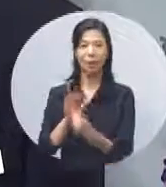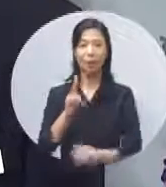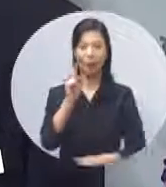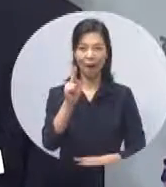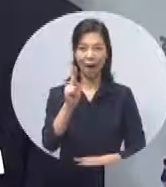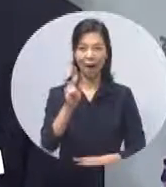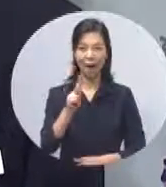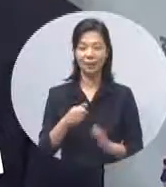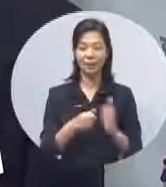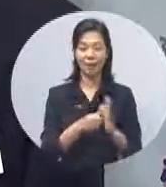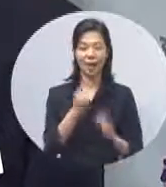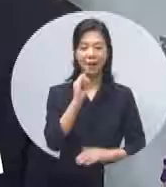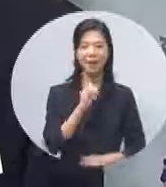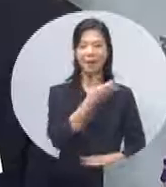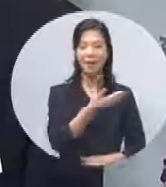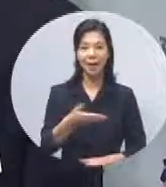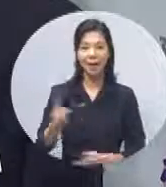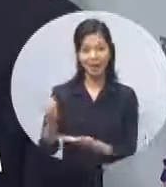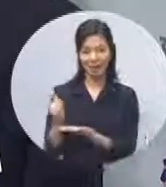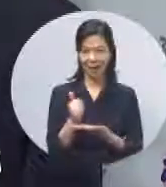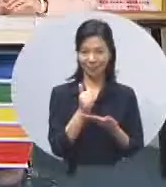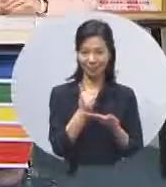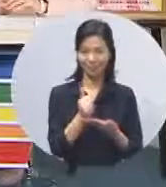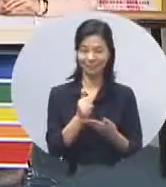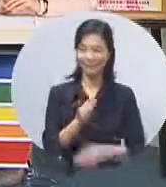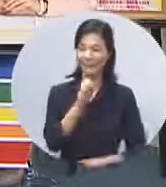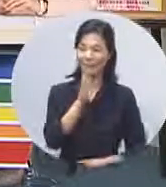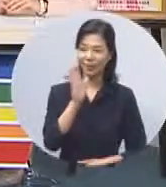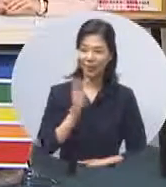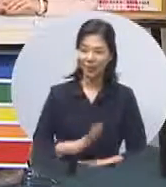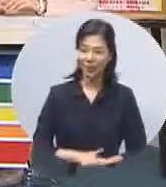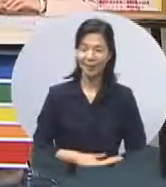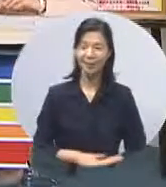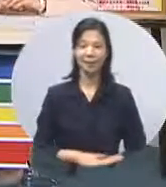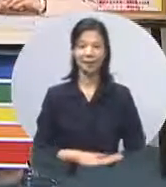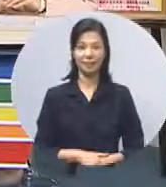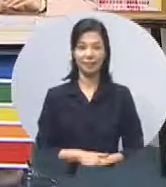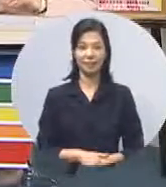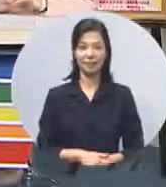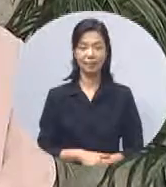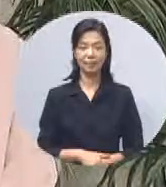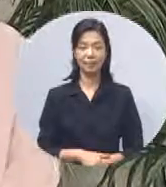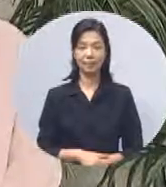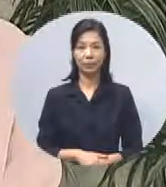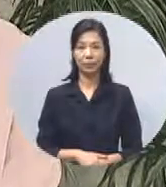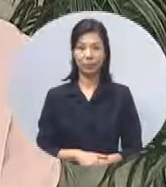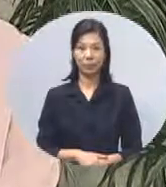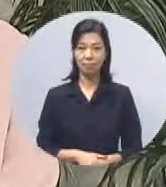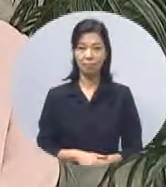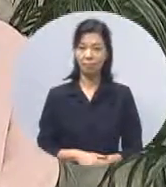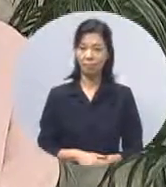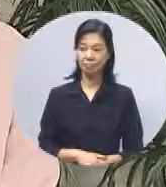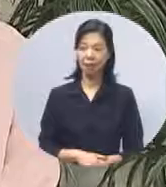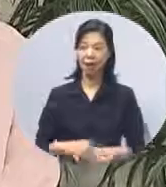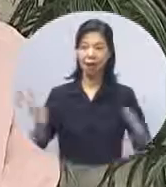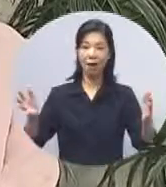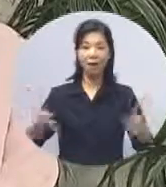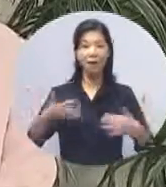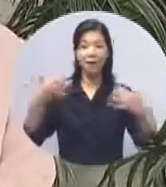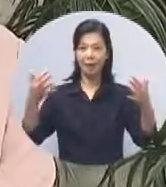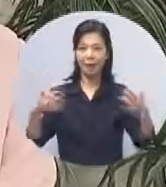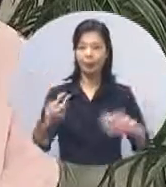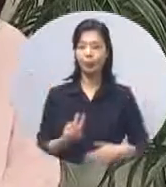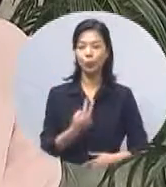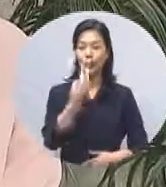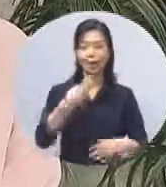海健太郎さんにお越しいただきました。よろしくお願いいたします。 よろしくお願いします。 伊海さん、秋になって空